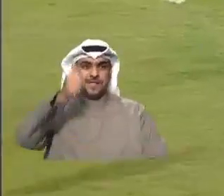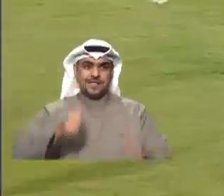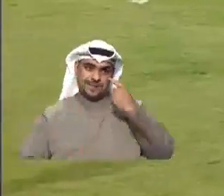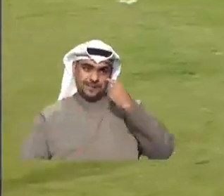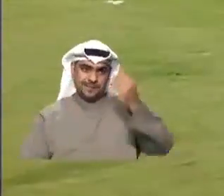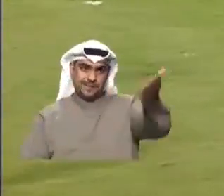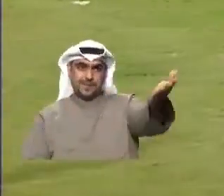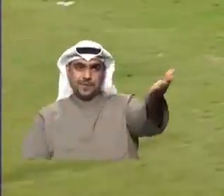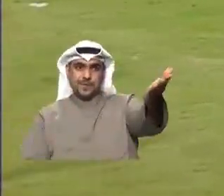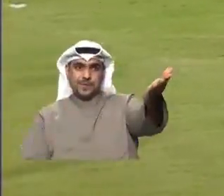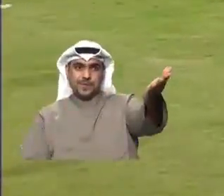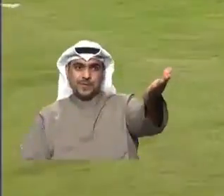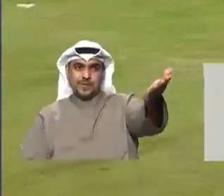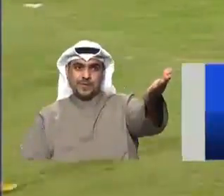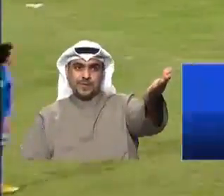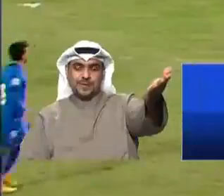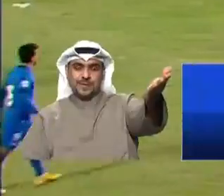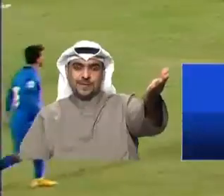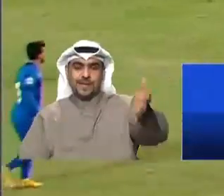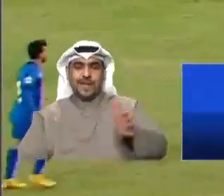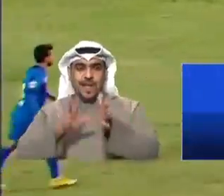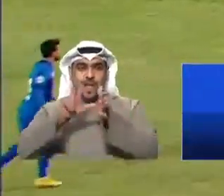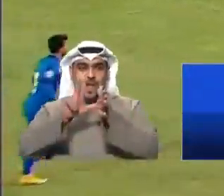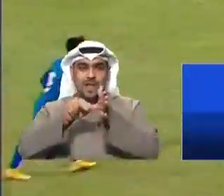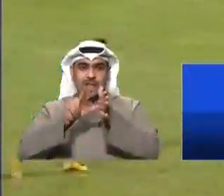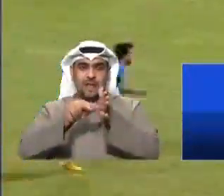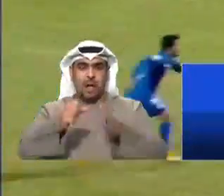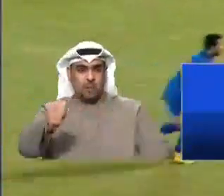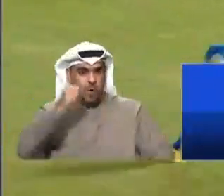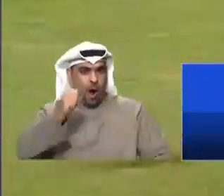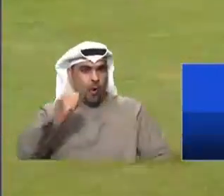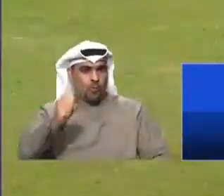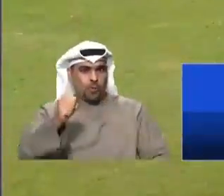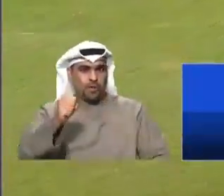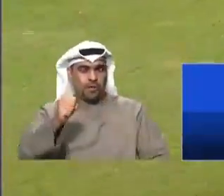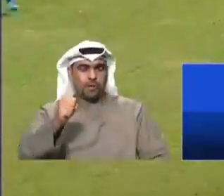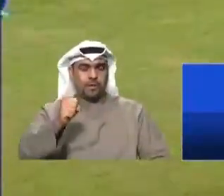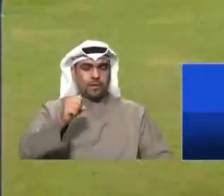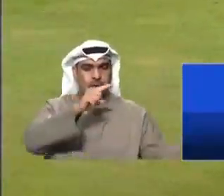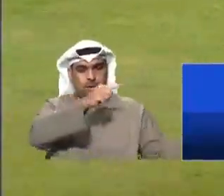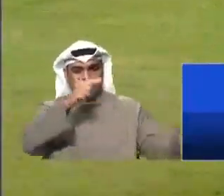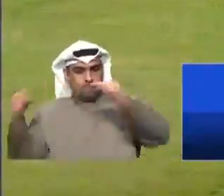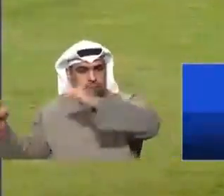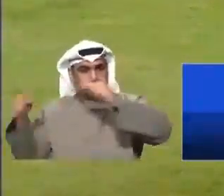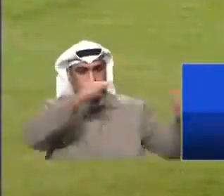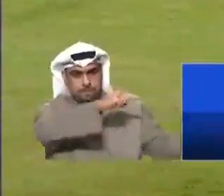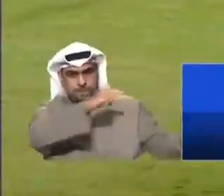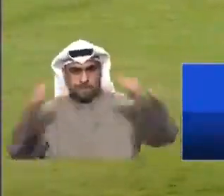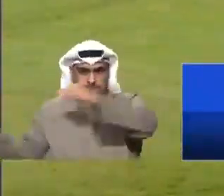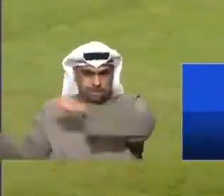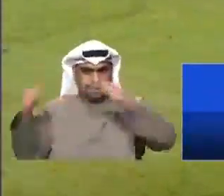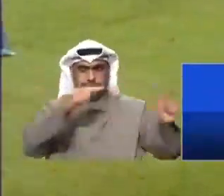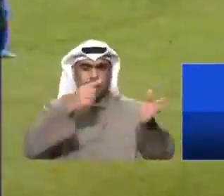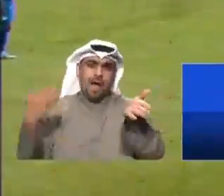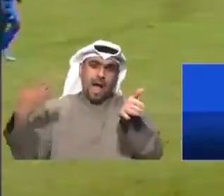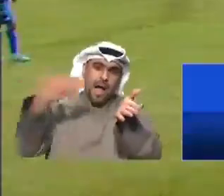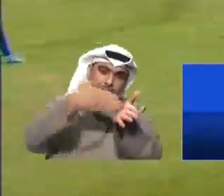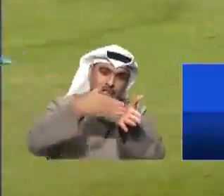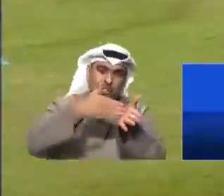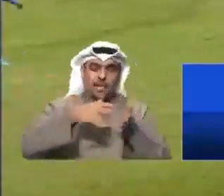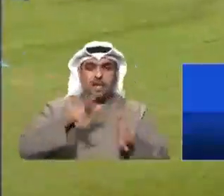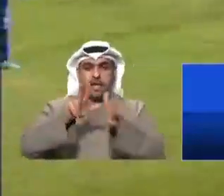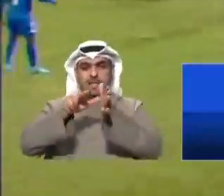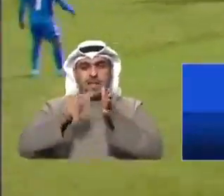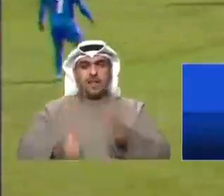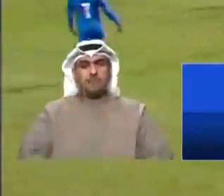القدم. أبناء الفروانية كانوا ندا قويا للسلمية وتبادلوا الهجمات الخطرة حتى تمكن يوسف العنيزان من تسجيل هدف